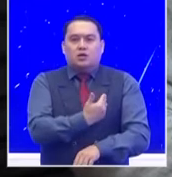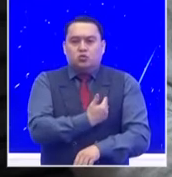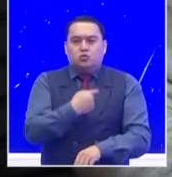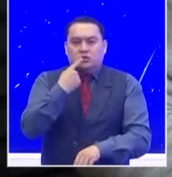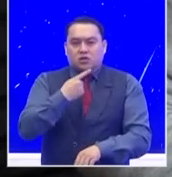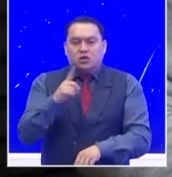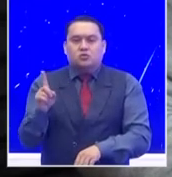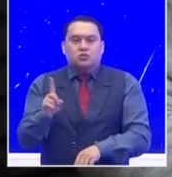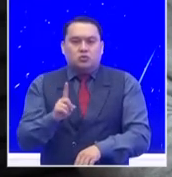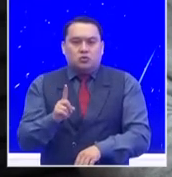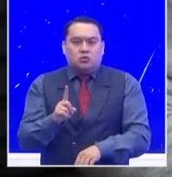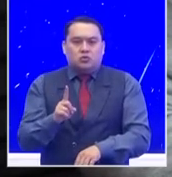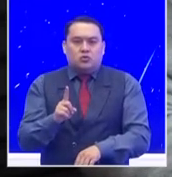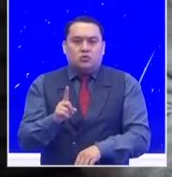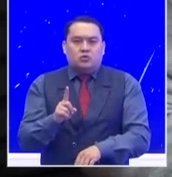что,